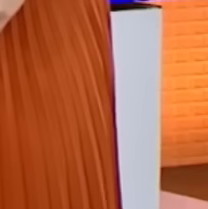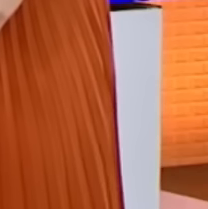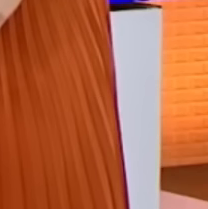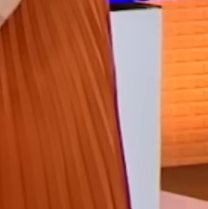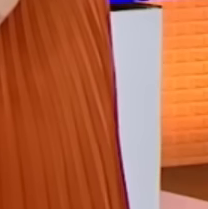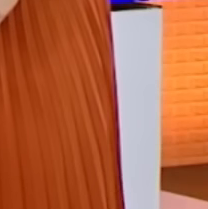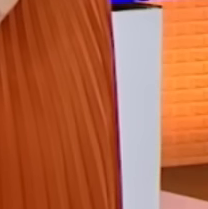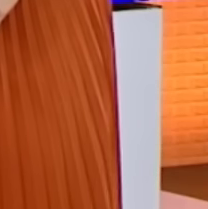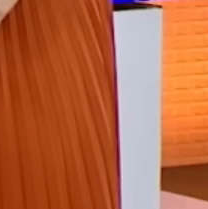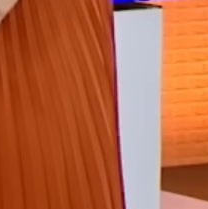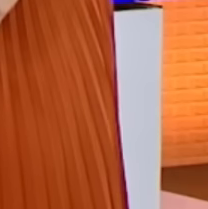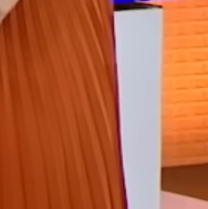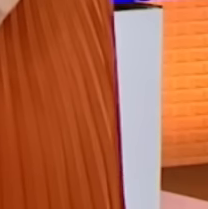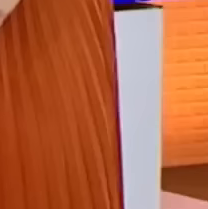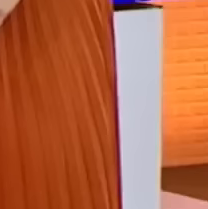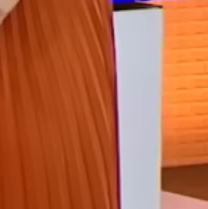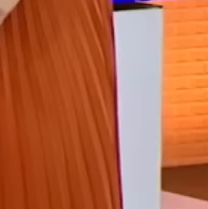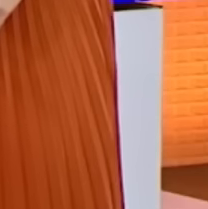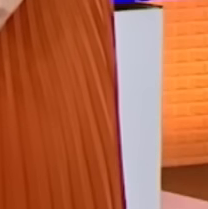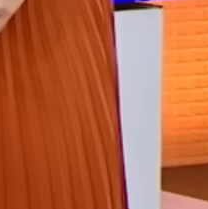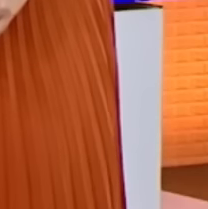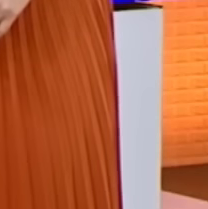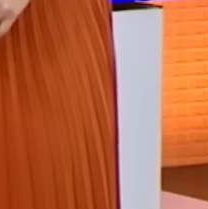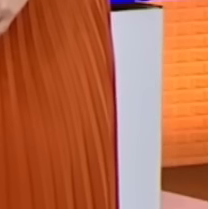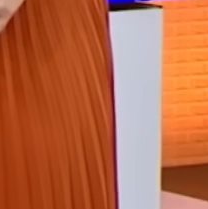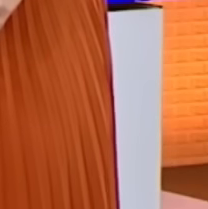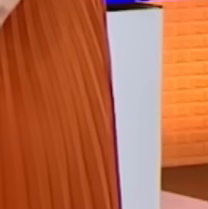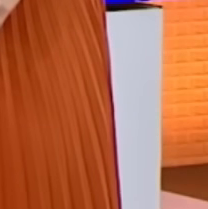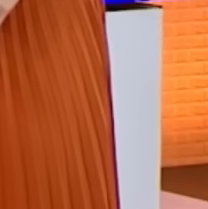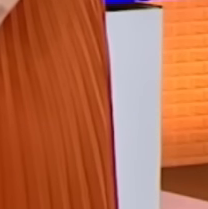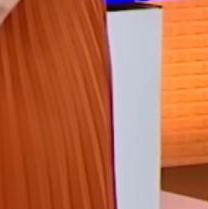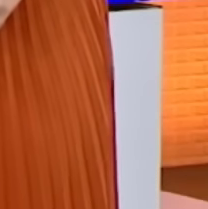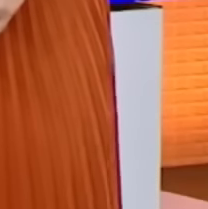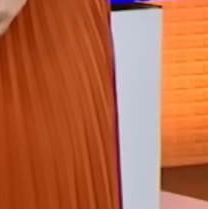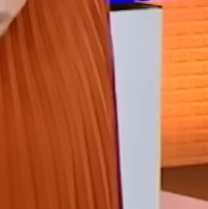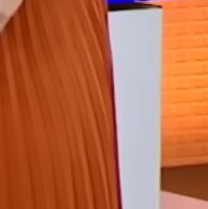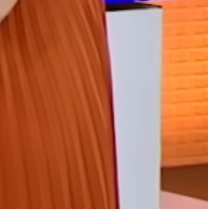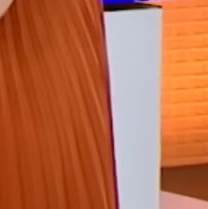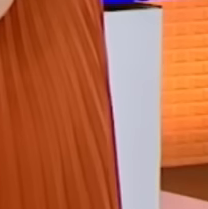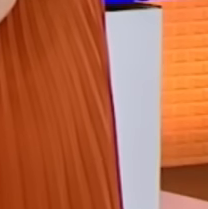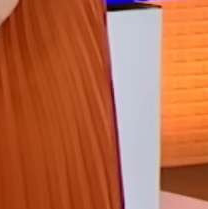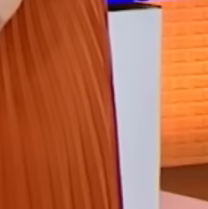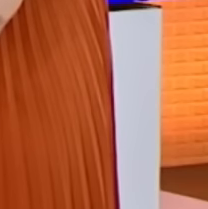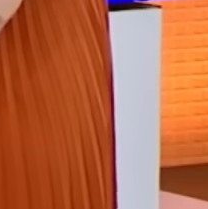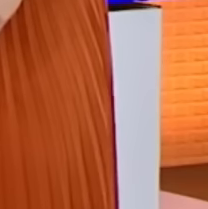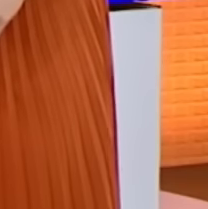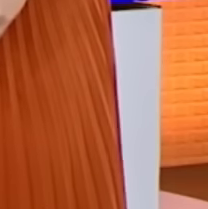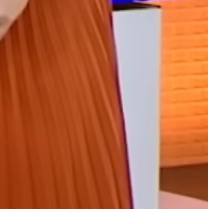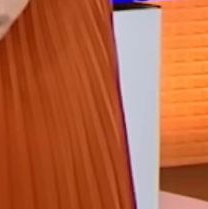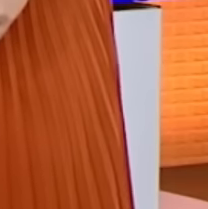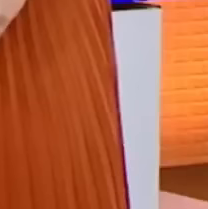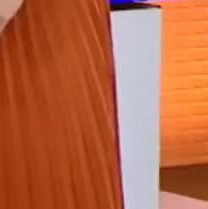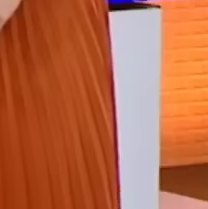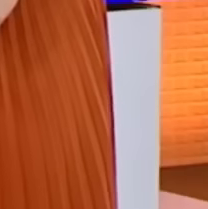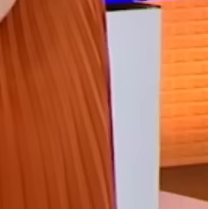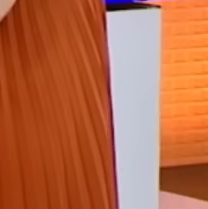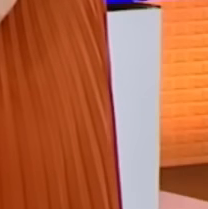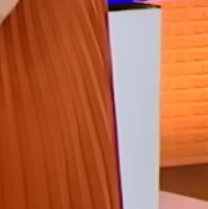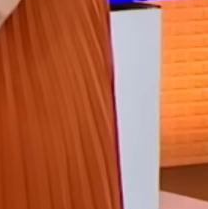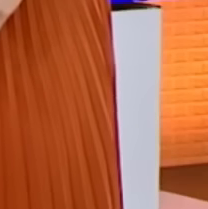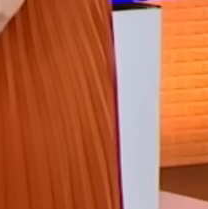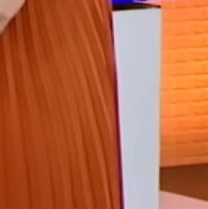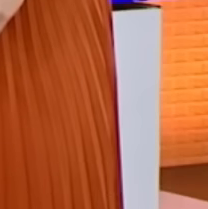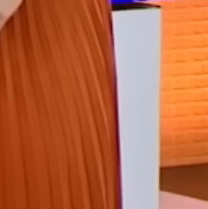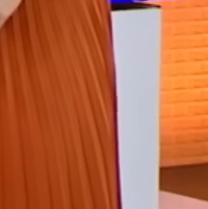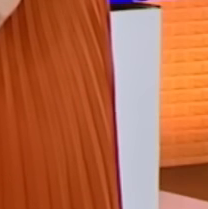kapuso para una ka sa mga balita mag-subscribe sa GMA integrated news sa YouTube sa mga kapuso abroad subaybayan niyo po kami sa GMA Pinoy